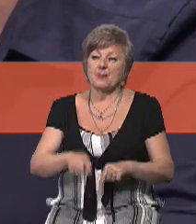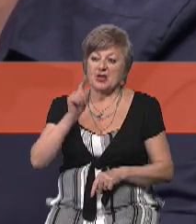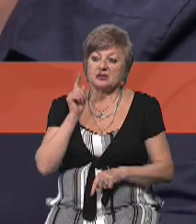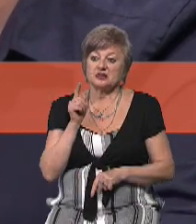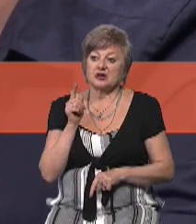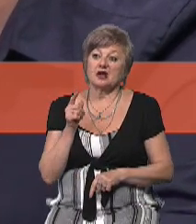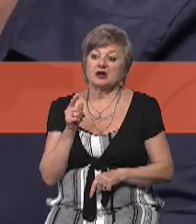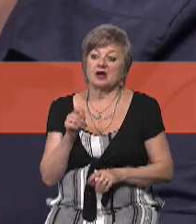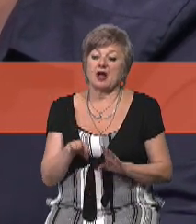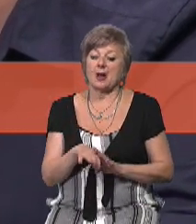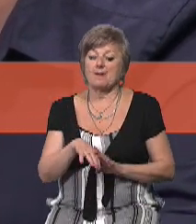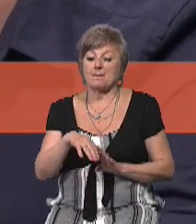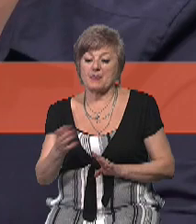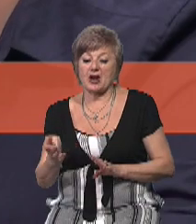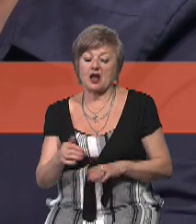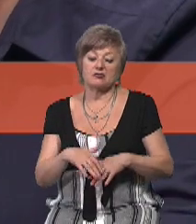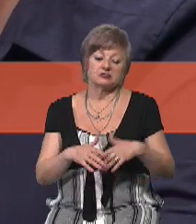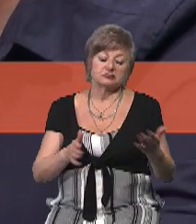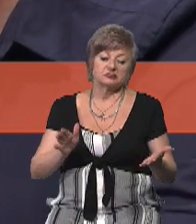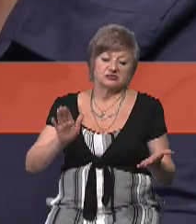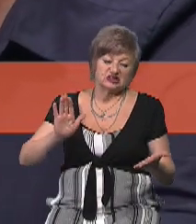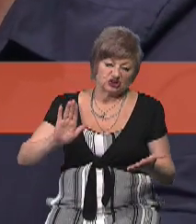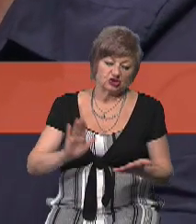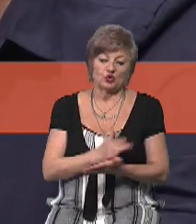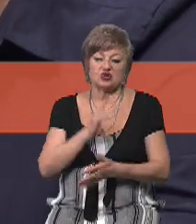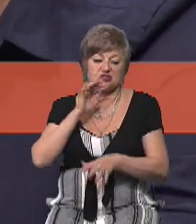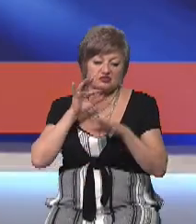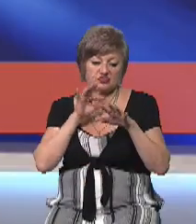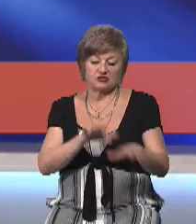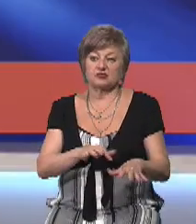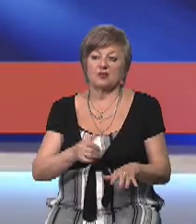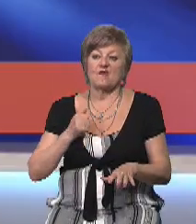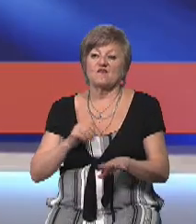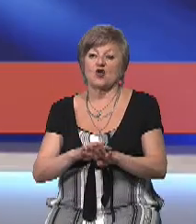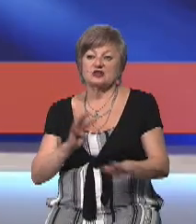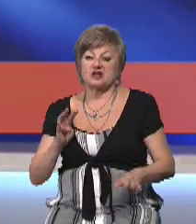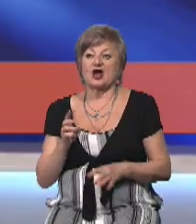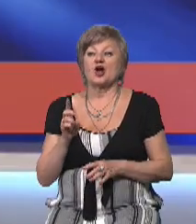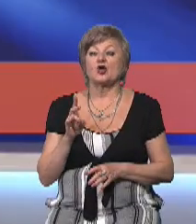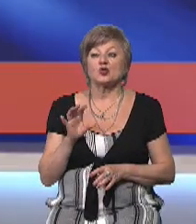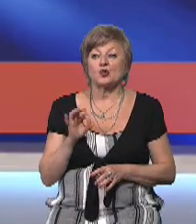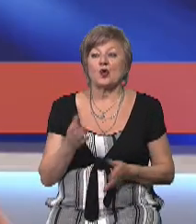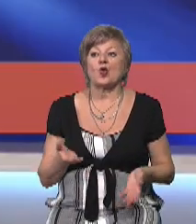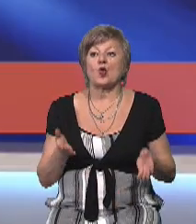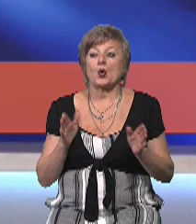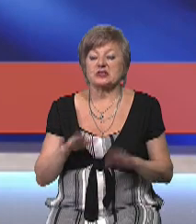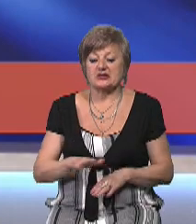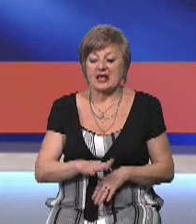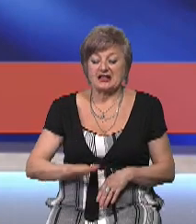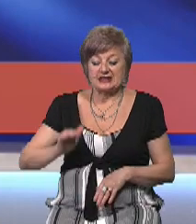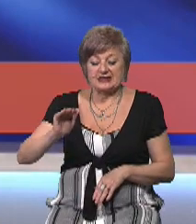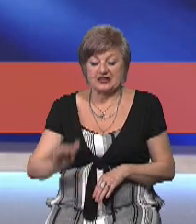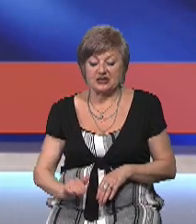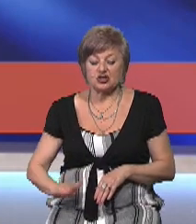об Хортицю, правий берег, зносить там баржі, зносить відповідно війська, ось, але залишається ще нижня